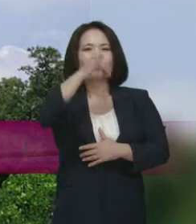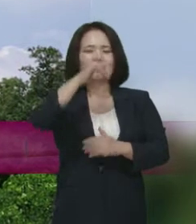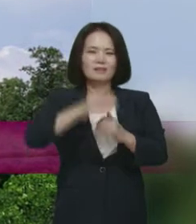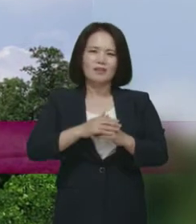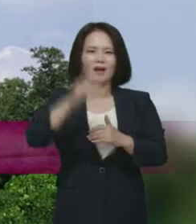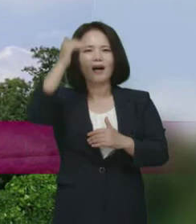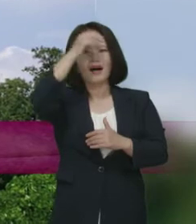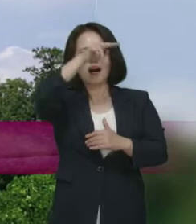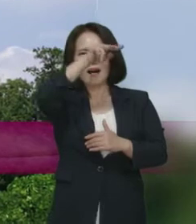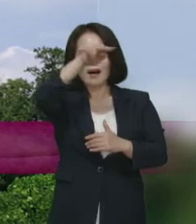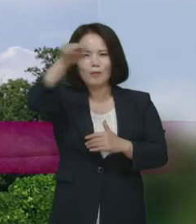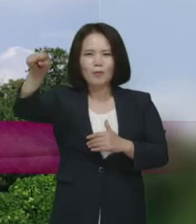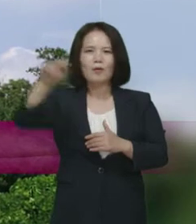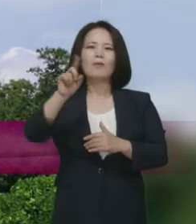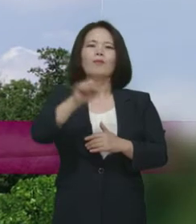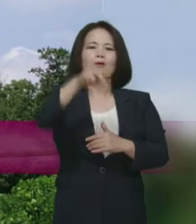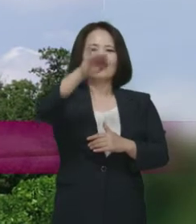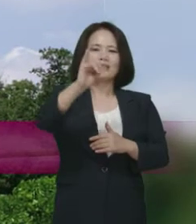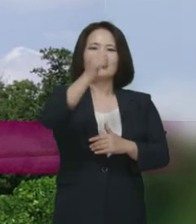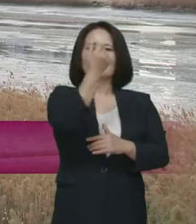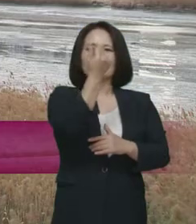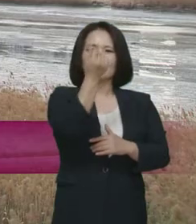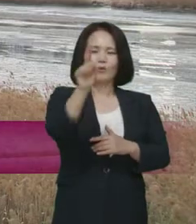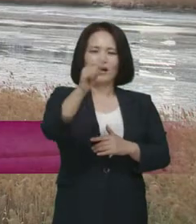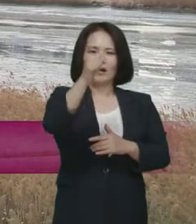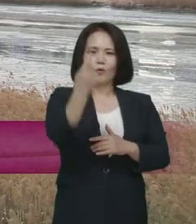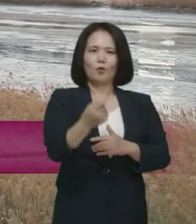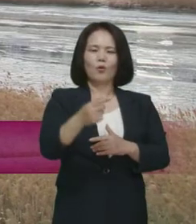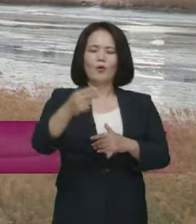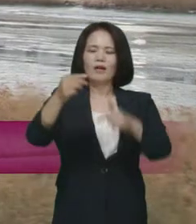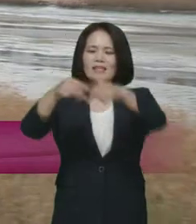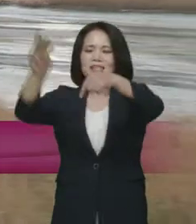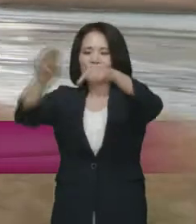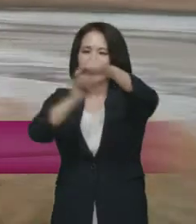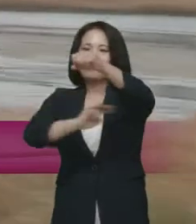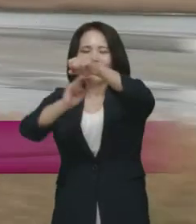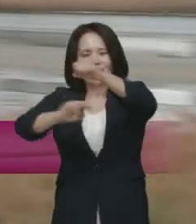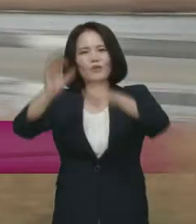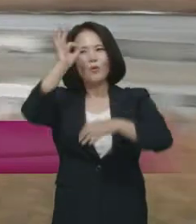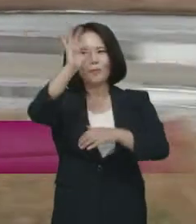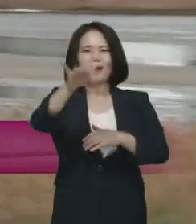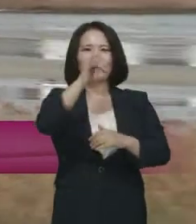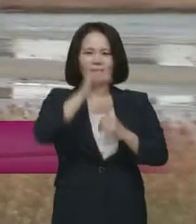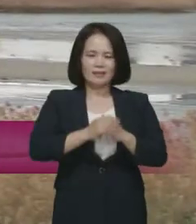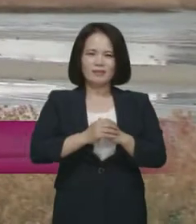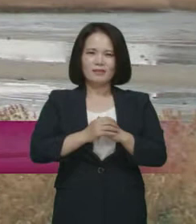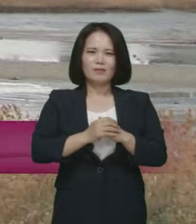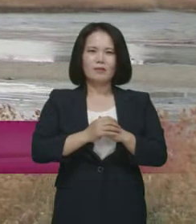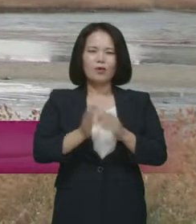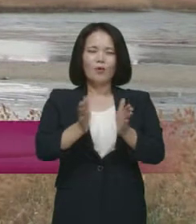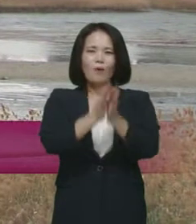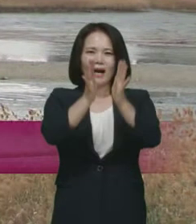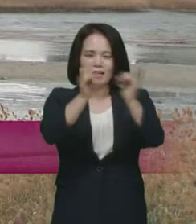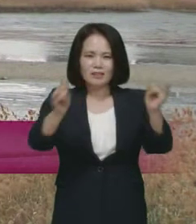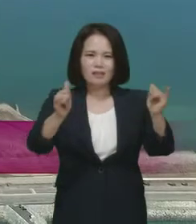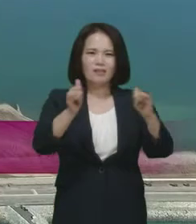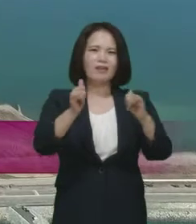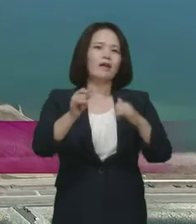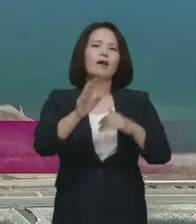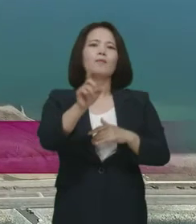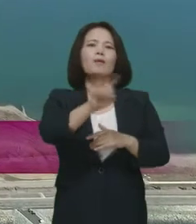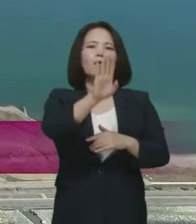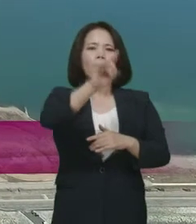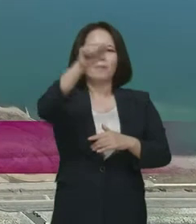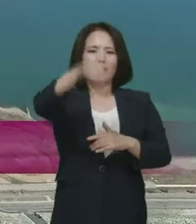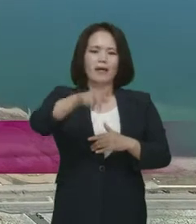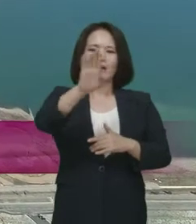가지 그리고 벌리는 어 인천대교 까지 한 눈에 들어옵니다 또한 화성 궁평항 과 제부도 사이에 있는 백리향